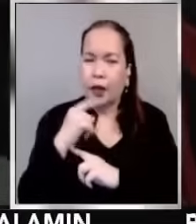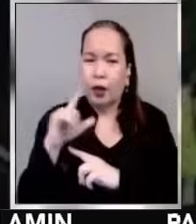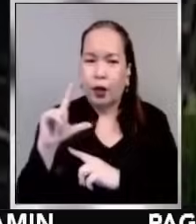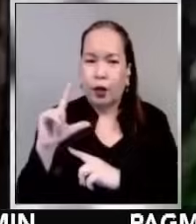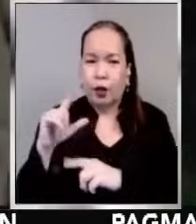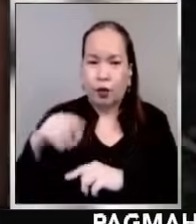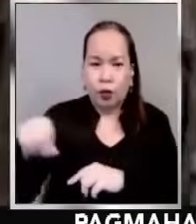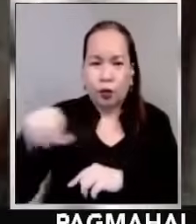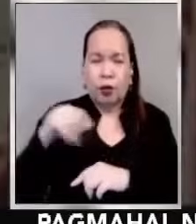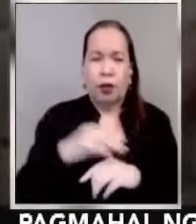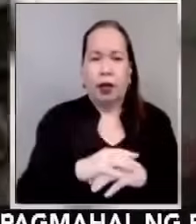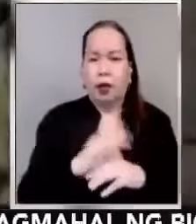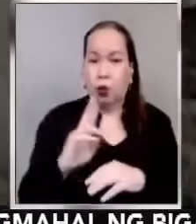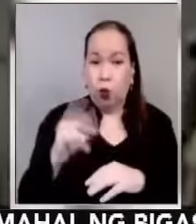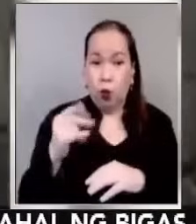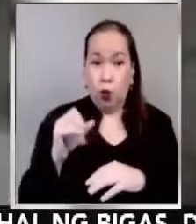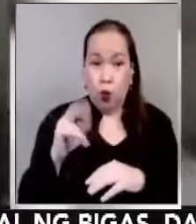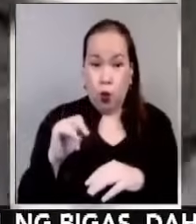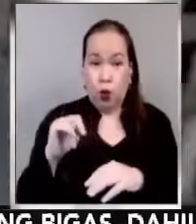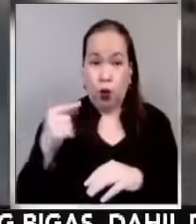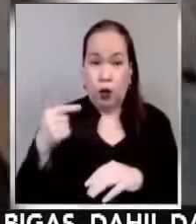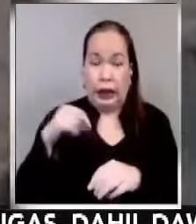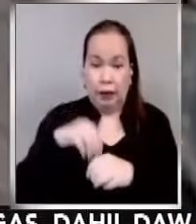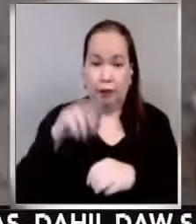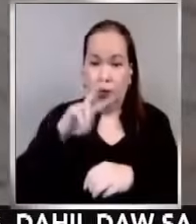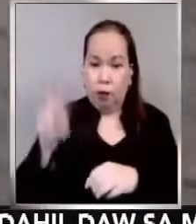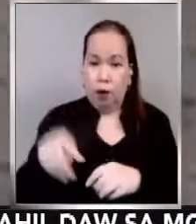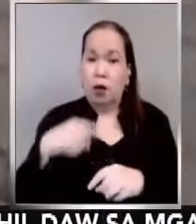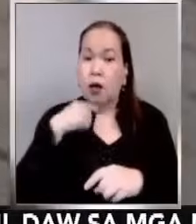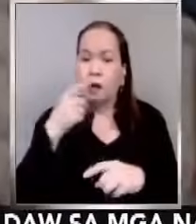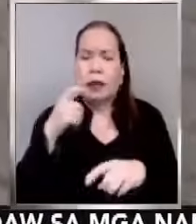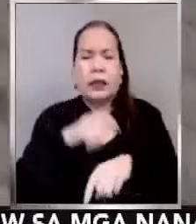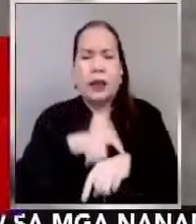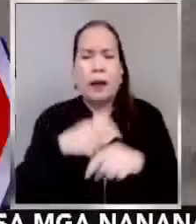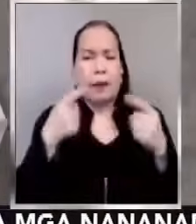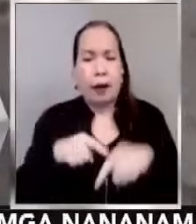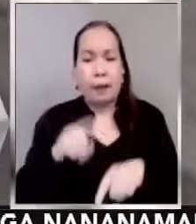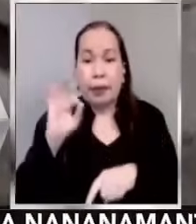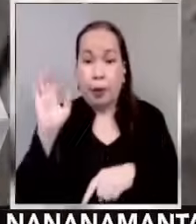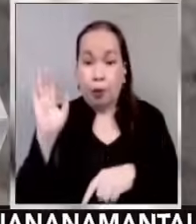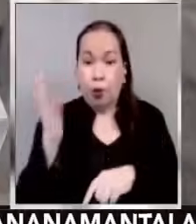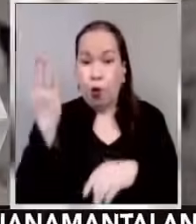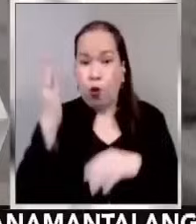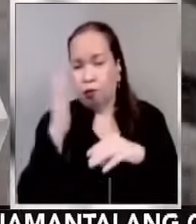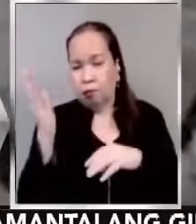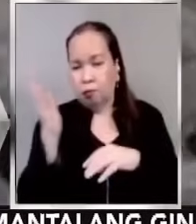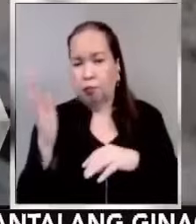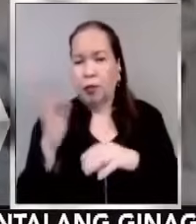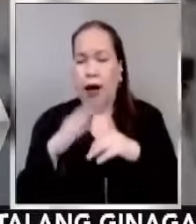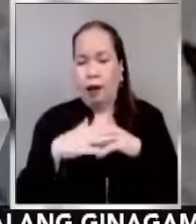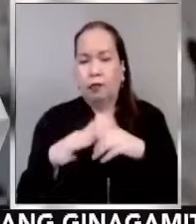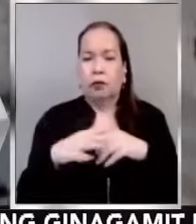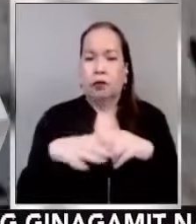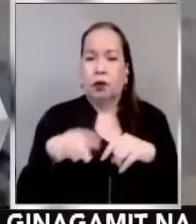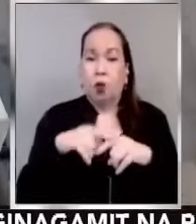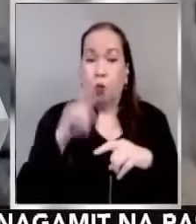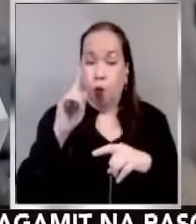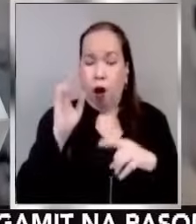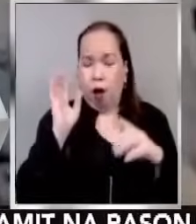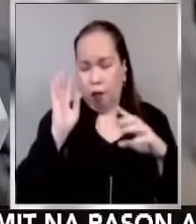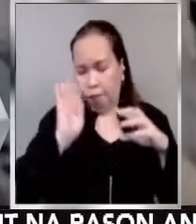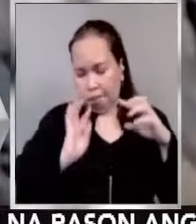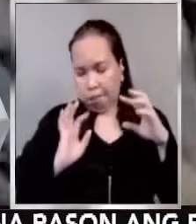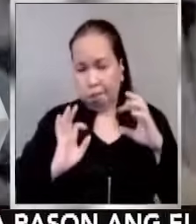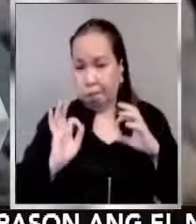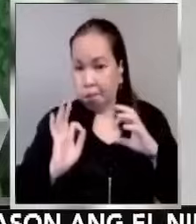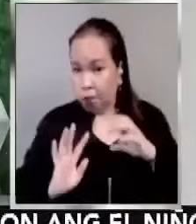ng barangay ay nangyari daw ito pasado alas 9 kaninang umaga. Isa ang nasugatan ayon sa Bureau of Fire Protection NCR.